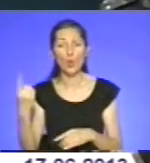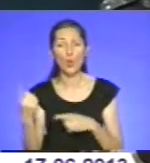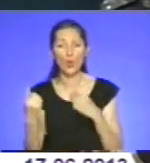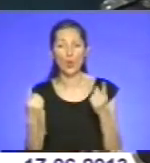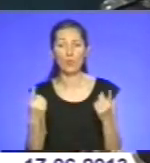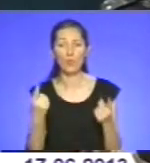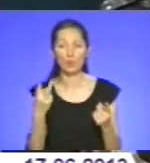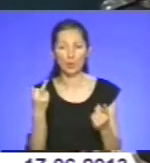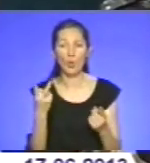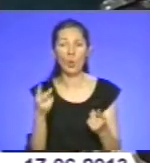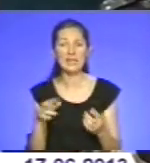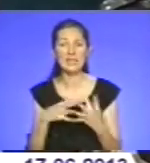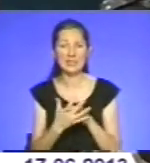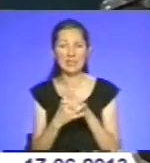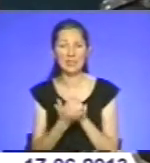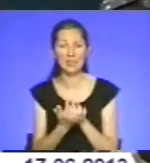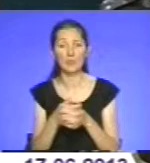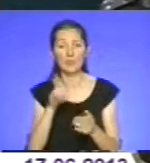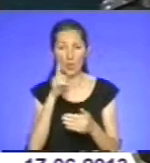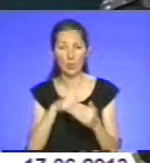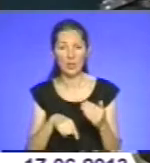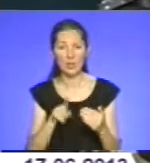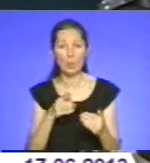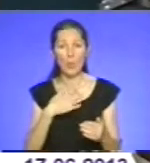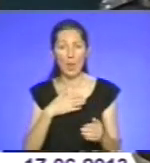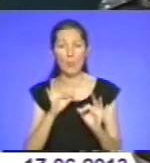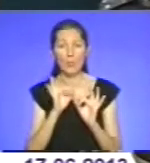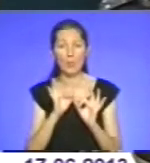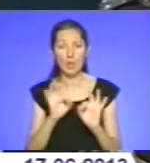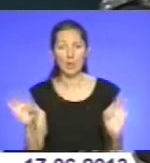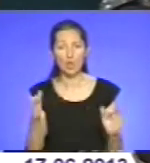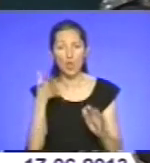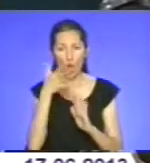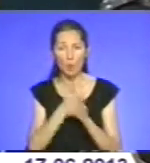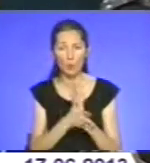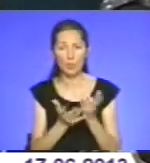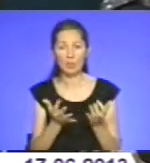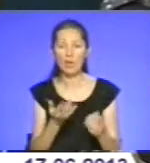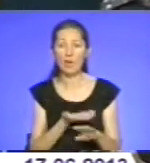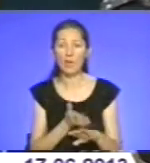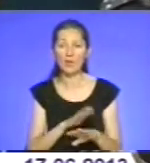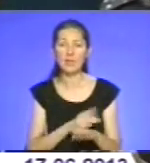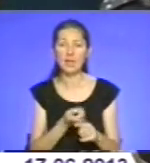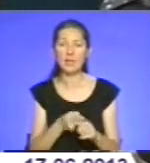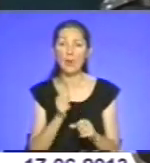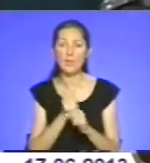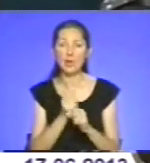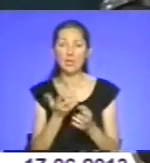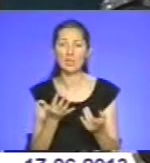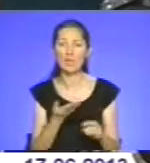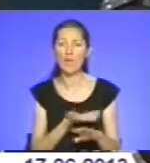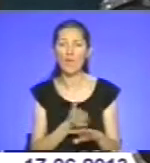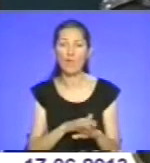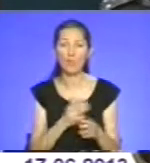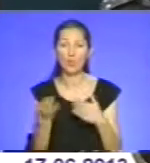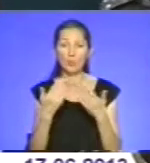сіл. І повірте, що ми прекрасно розуміємо, наскільки важка ця праця, наскільки важко спілкуватися з людьми, бо